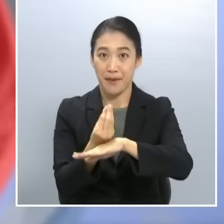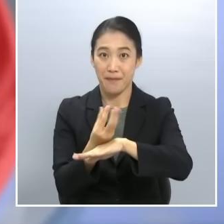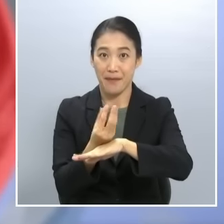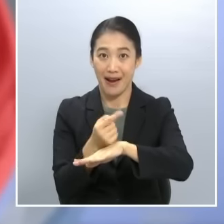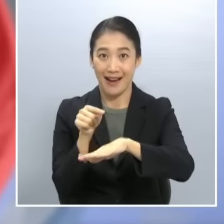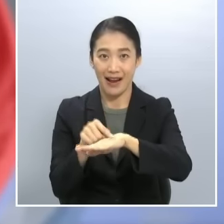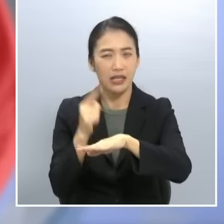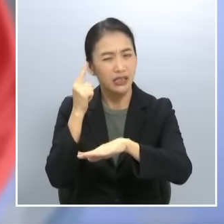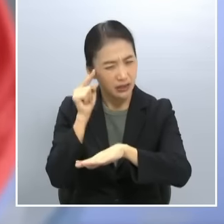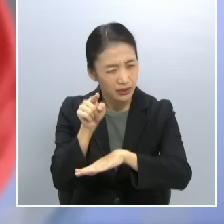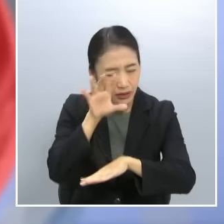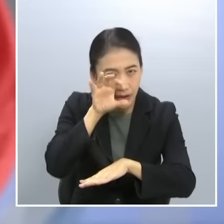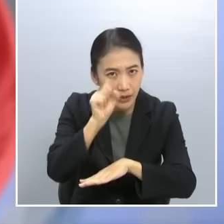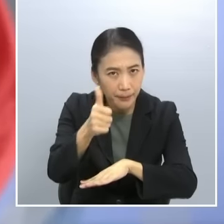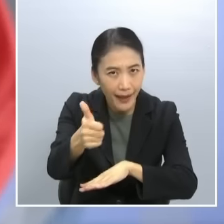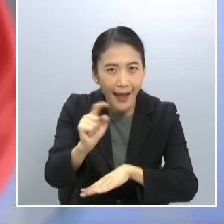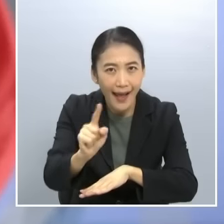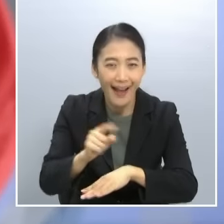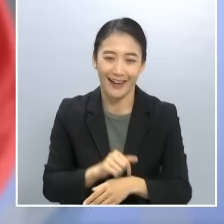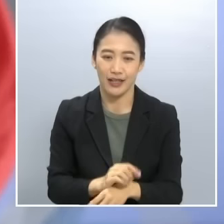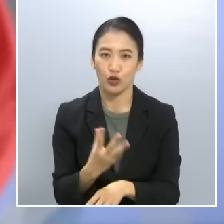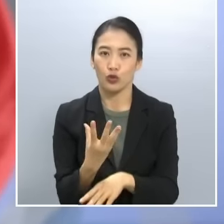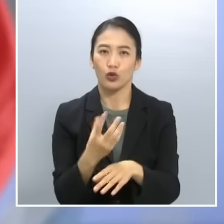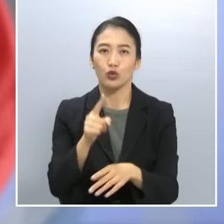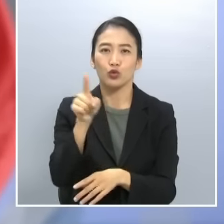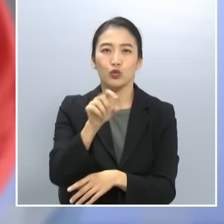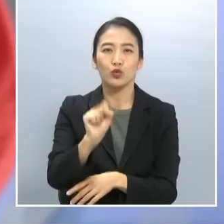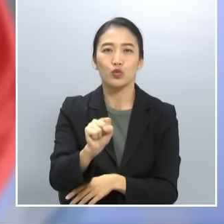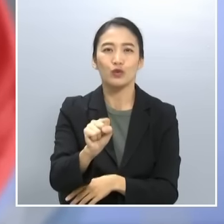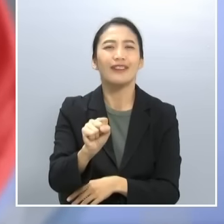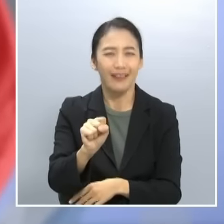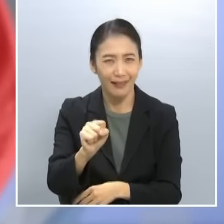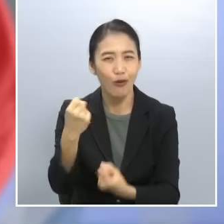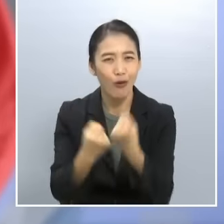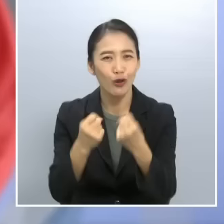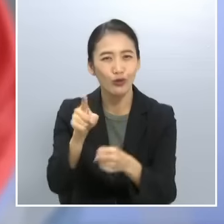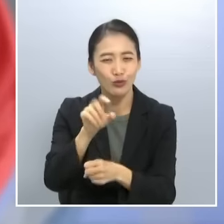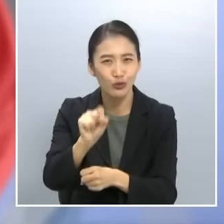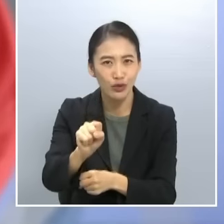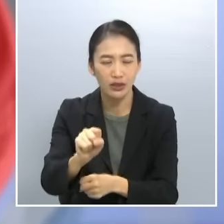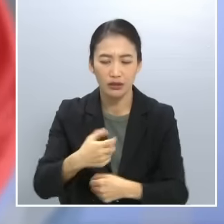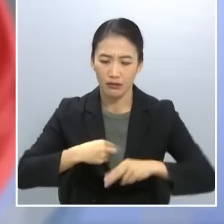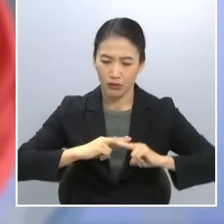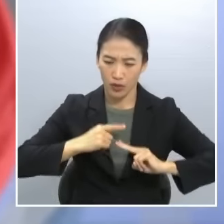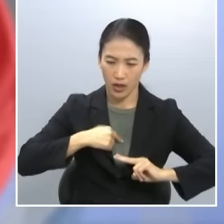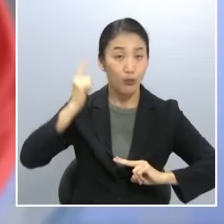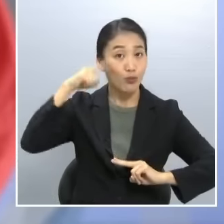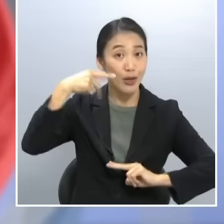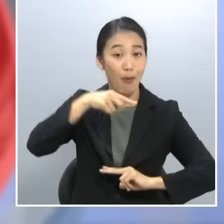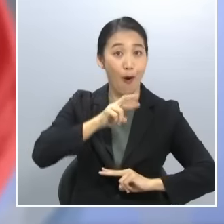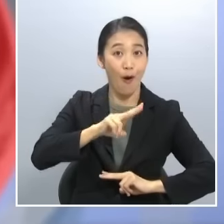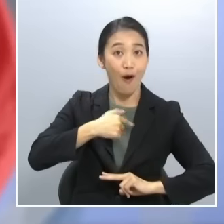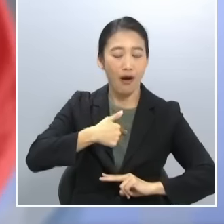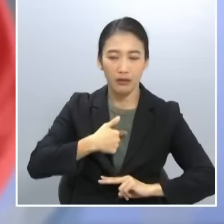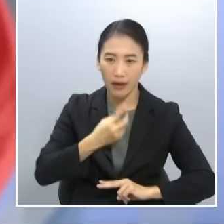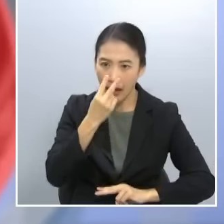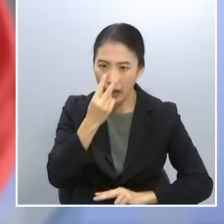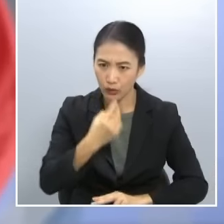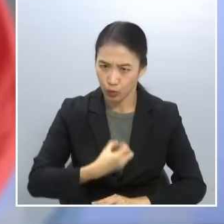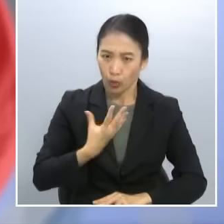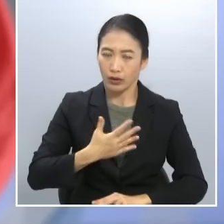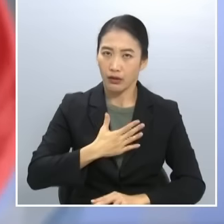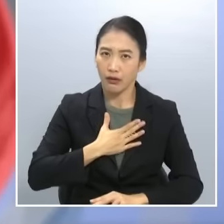Suzuki sweepแดงหลังคาดำค่ะนะฮะวันนั้นพรมานั่งดูอยู่พรตกใจนะพรตกใจเพราะอะไรเพราะว่าเฮ้ยลูกระนาบเ